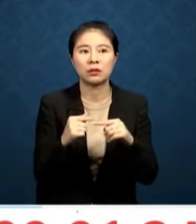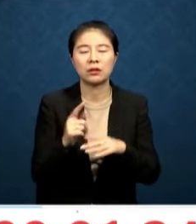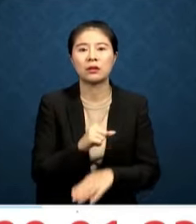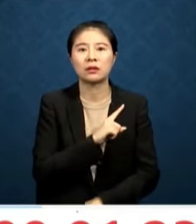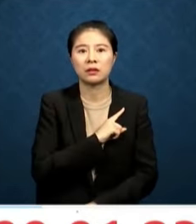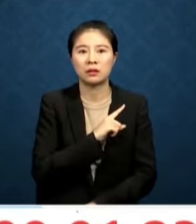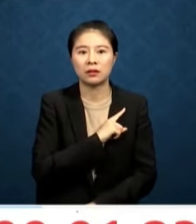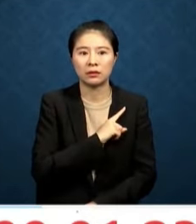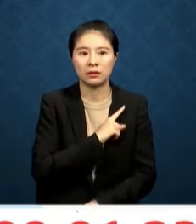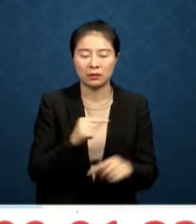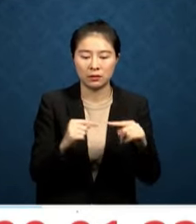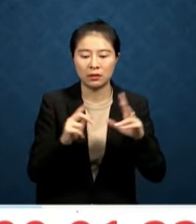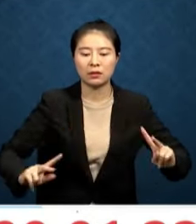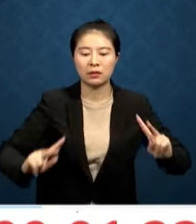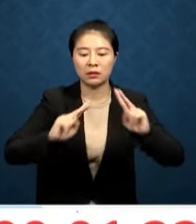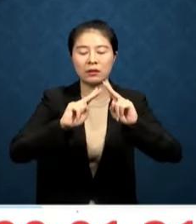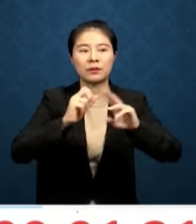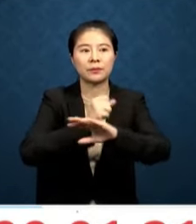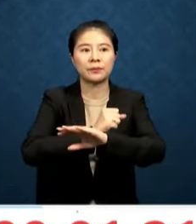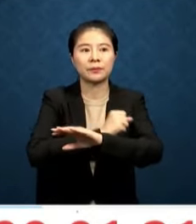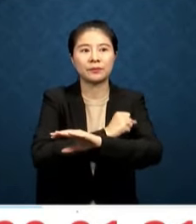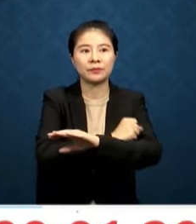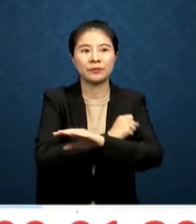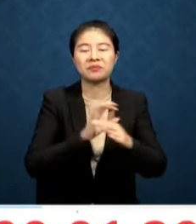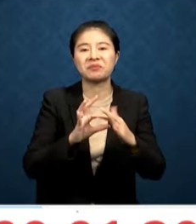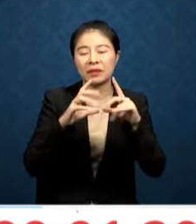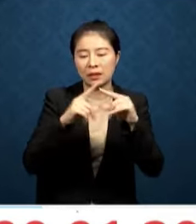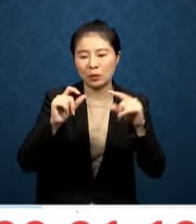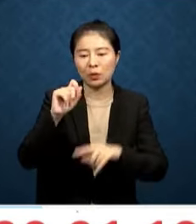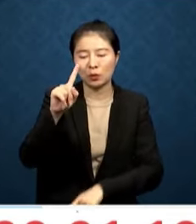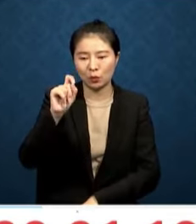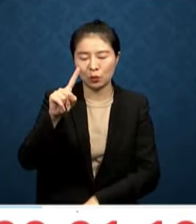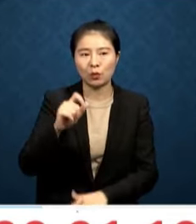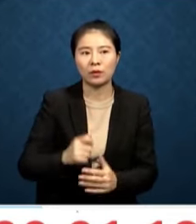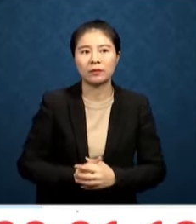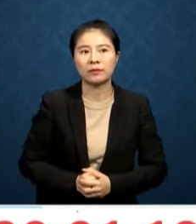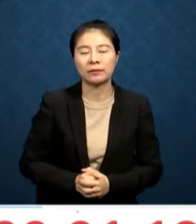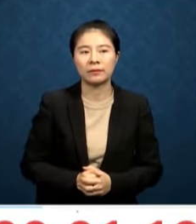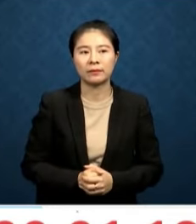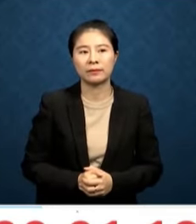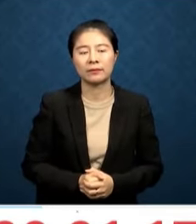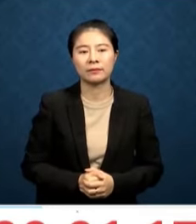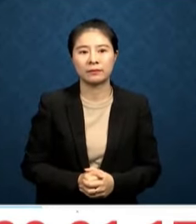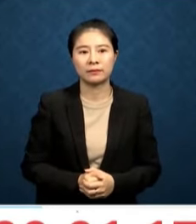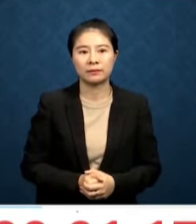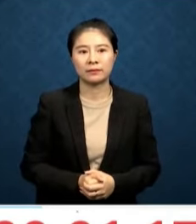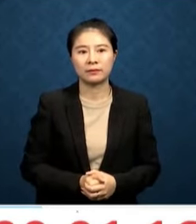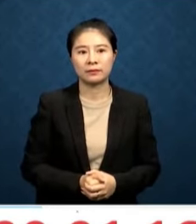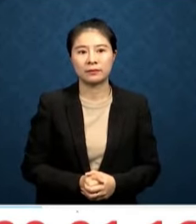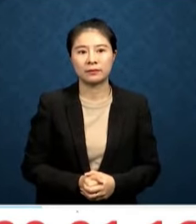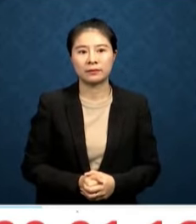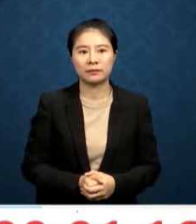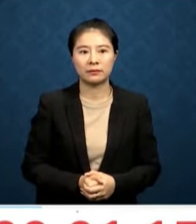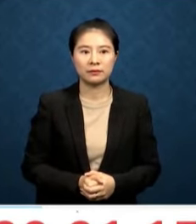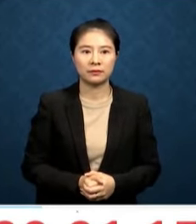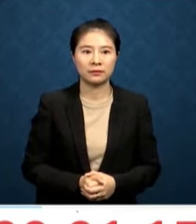ที่ของกระทรวงแรงงานไม่ได้เป็นเผือกร้อนนะครับอันนี้ต้องขออภัยเพราะท่านอาจจะจำกำลังจะ